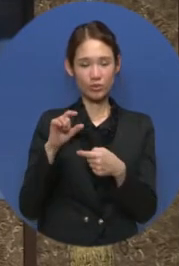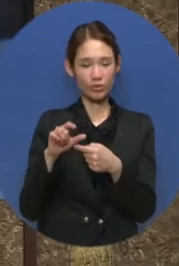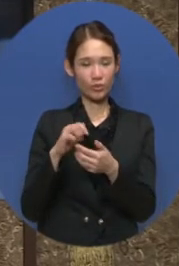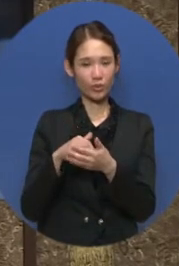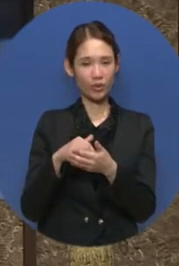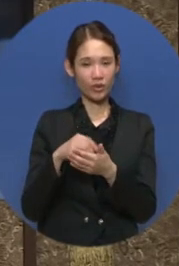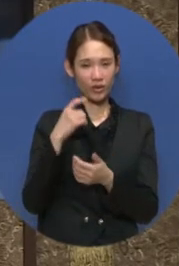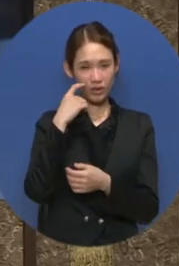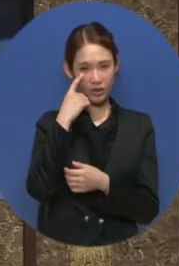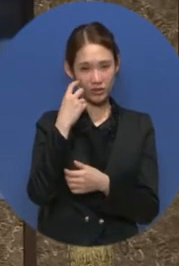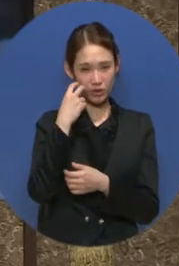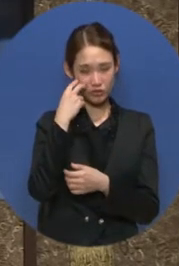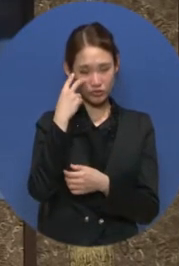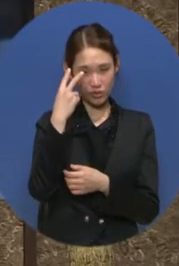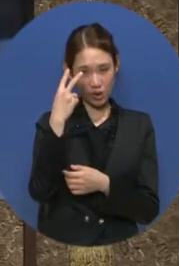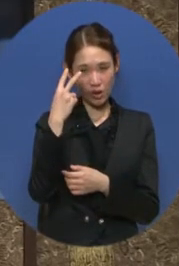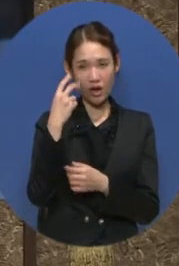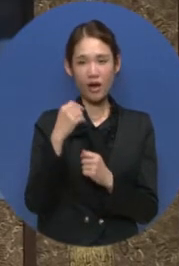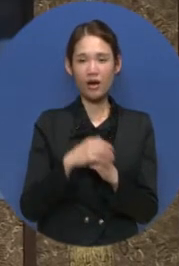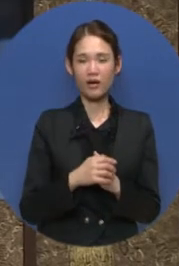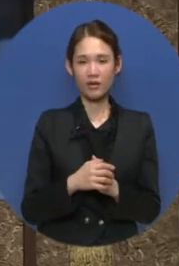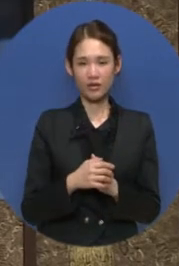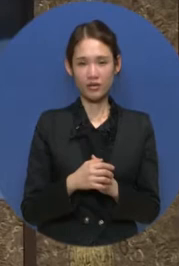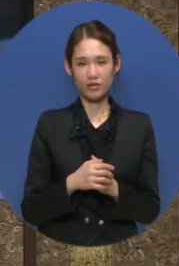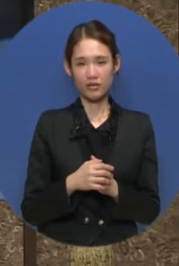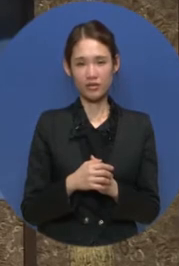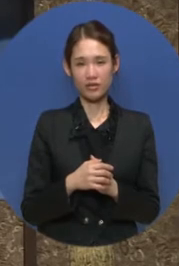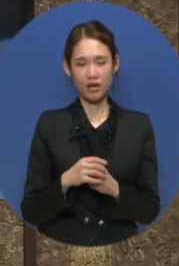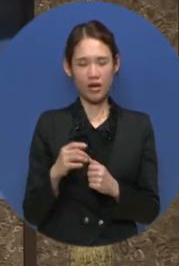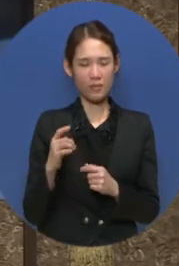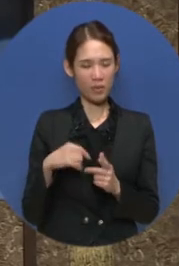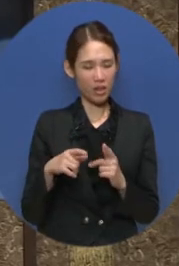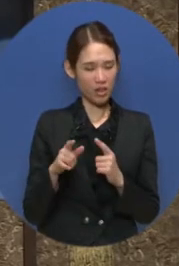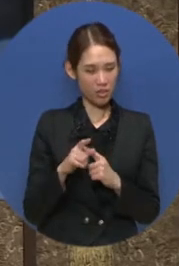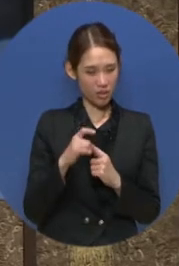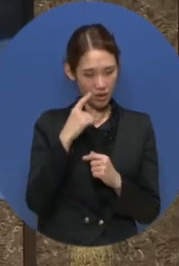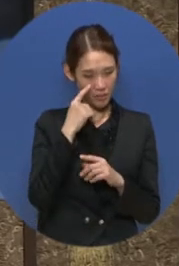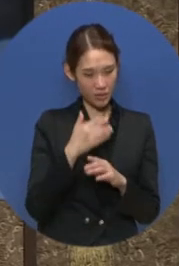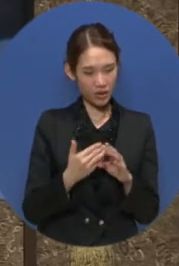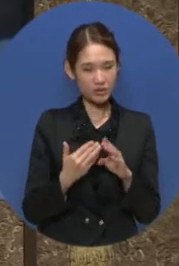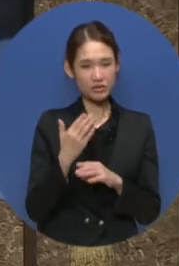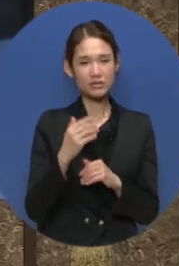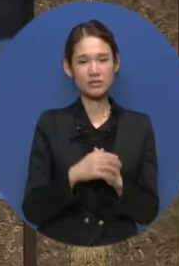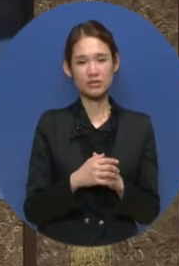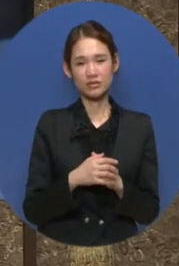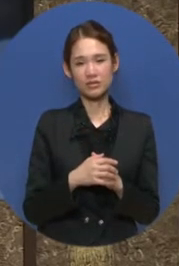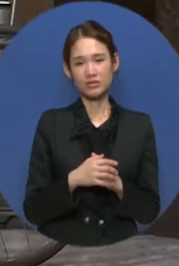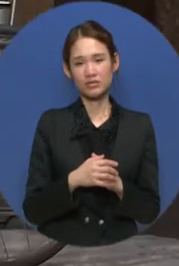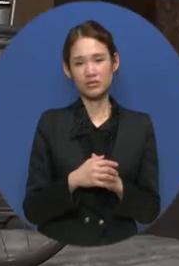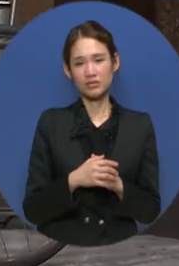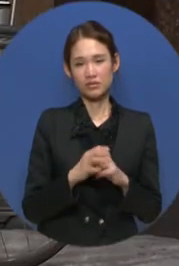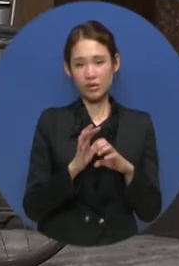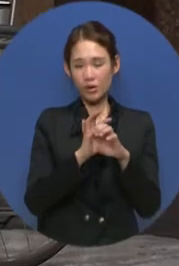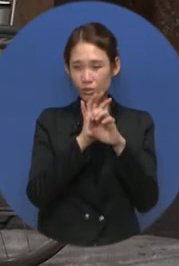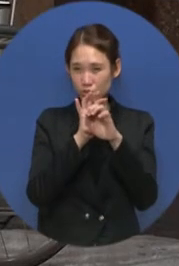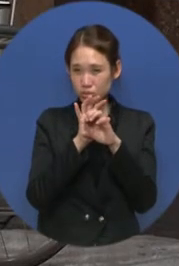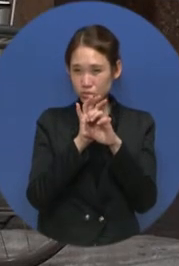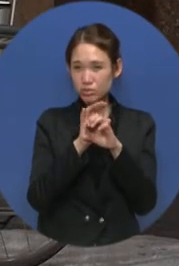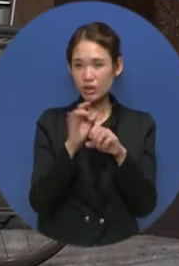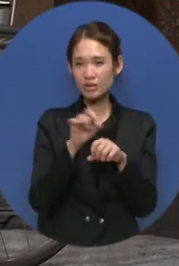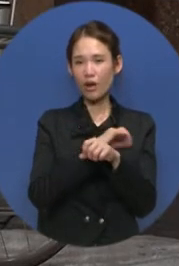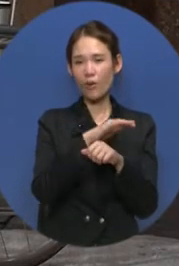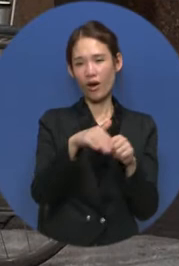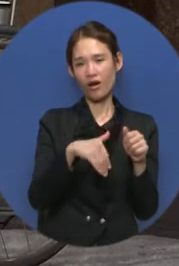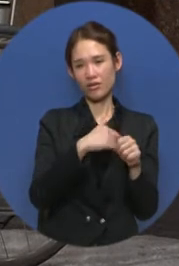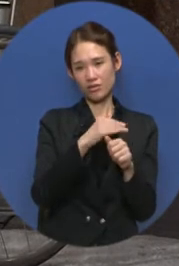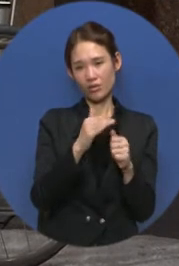한 두 달. 빨리면 뭐 한 달 반, 두 달 걸려. 어떻게 보면 이게 코로나19 특수